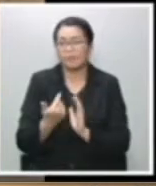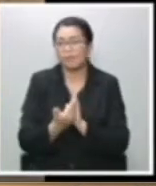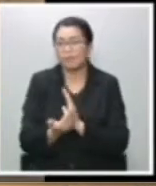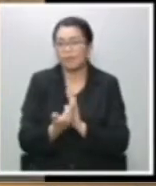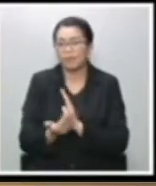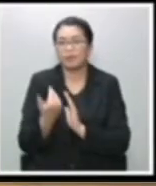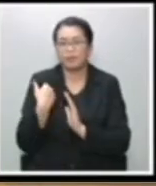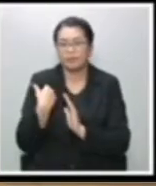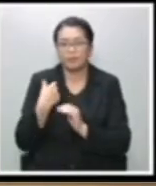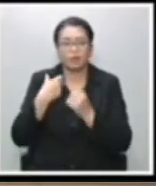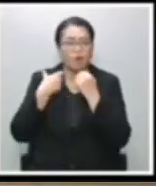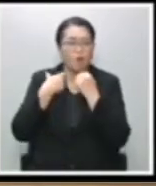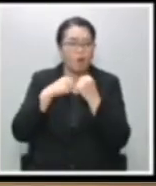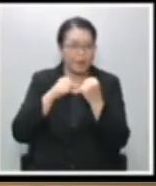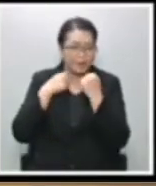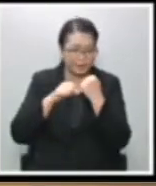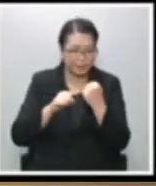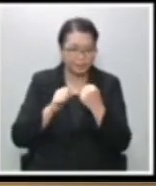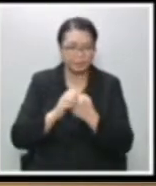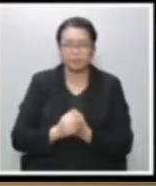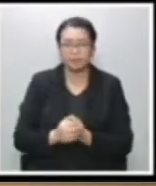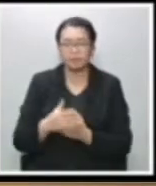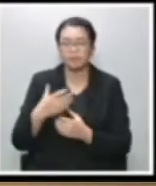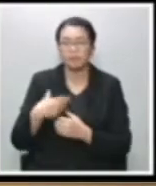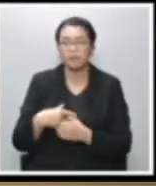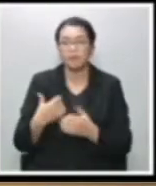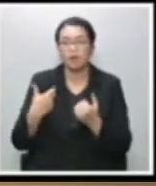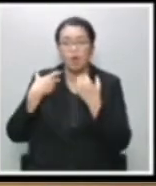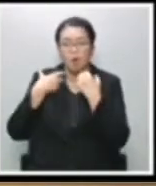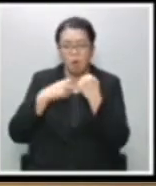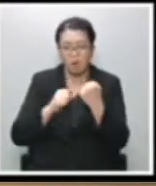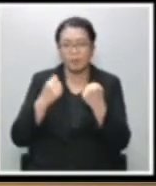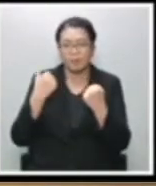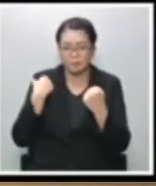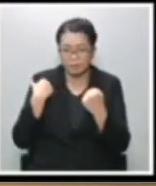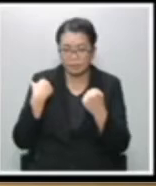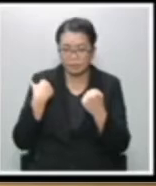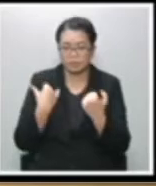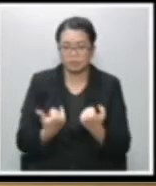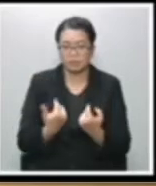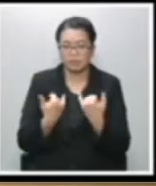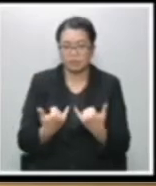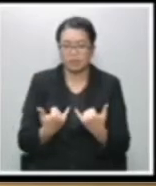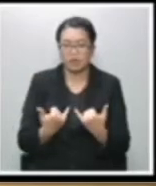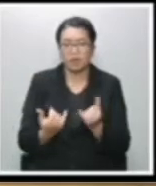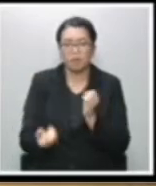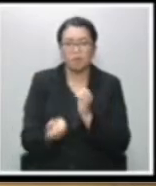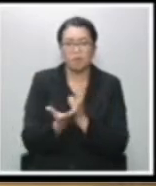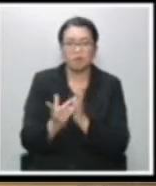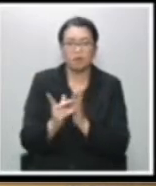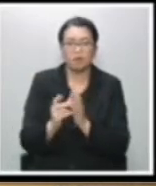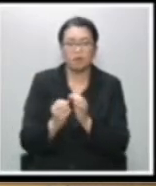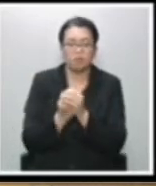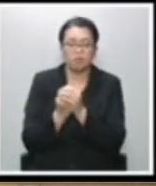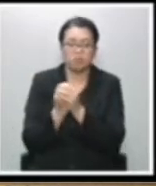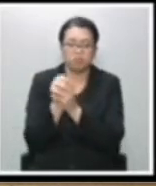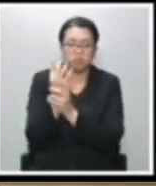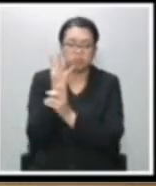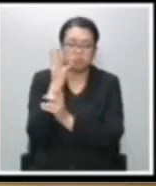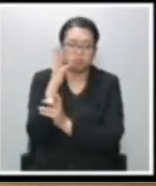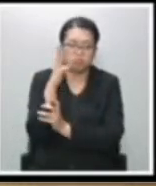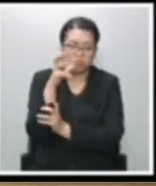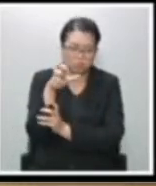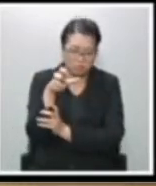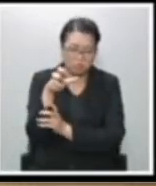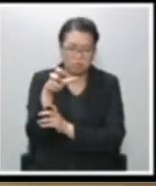ก็ยังมีอ้อยนะครับก็ปรากฏว่าในช่วงนี้นะครับอ้อยเนี่ยก็ตายหมดนะครับโรงง